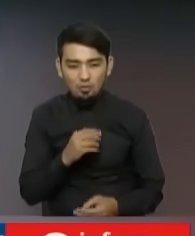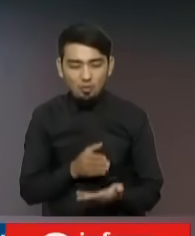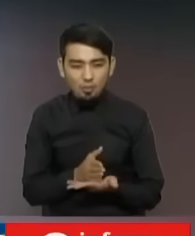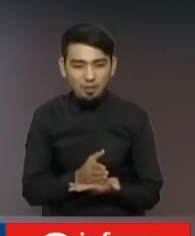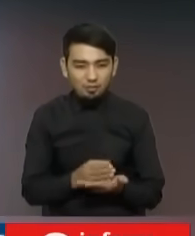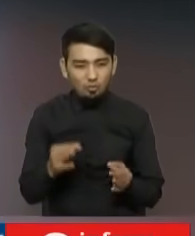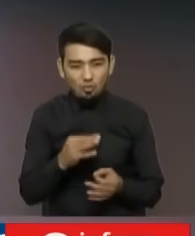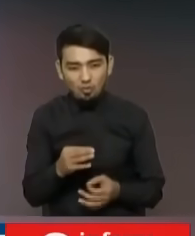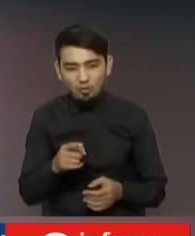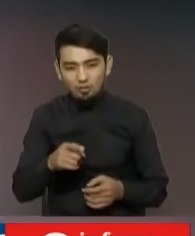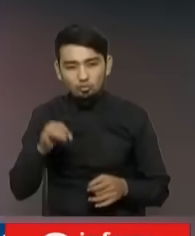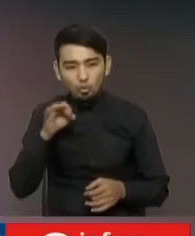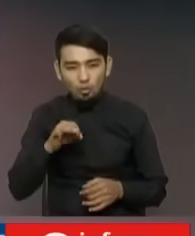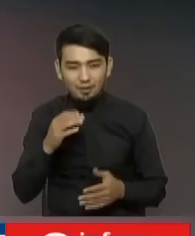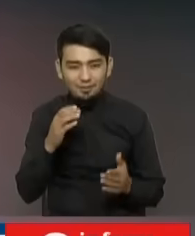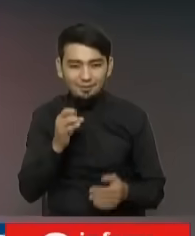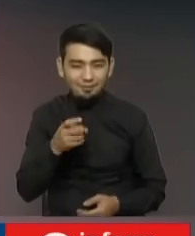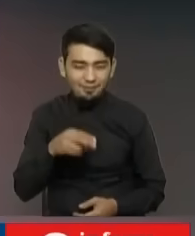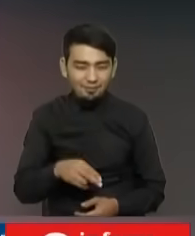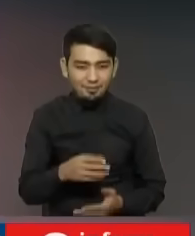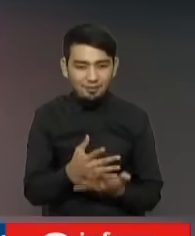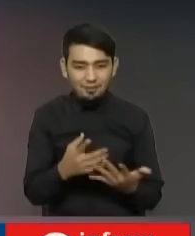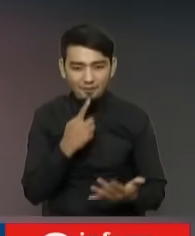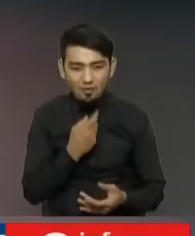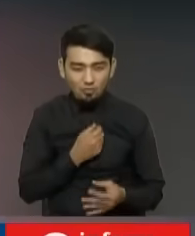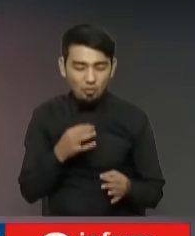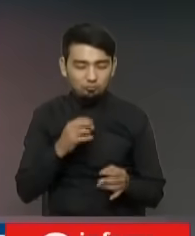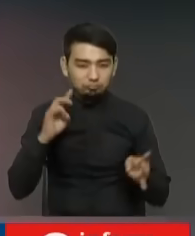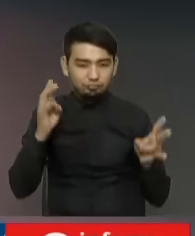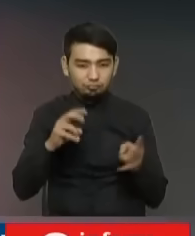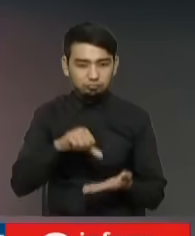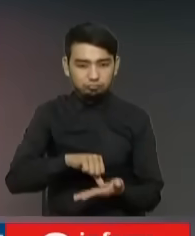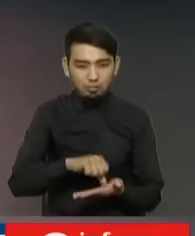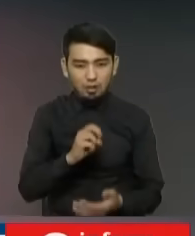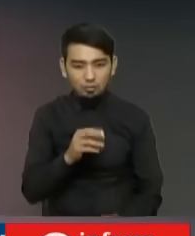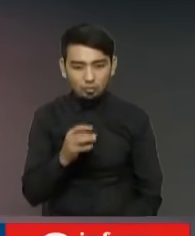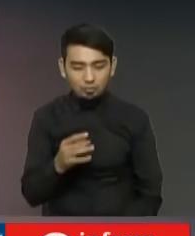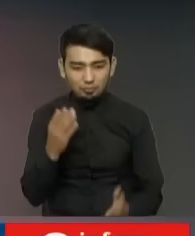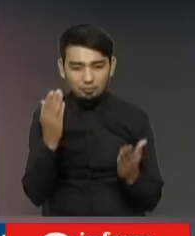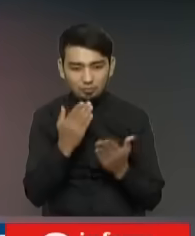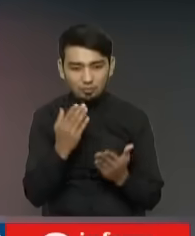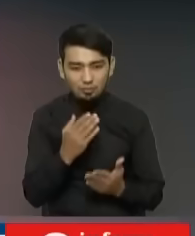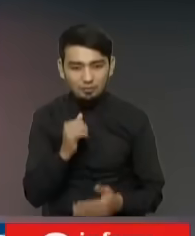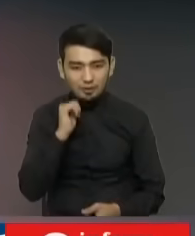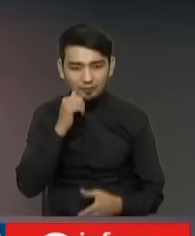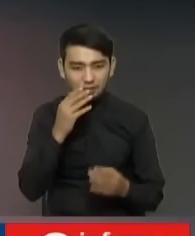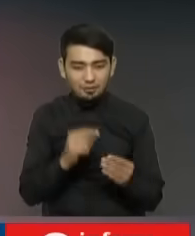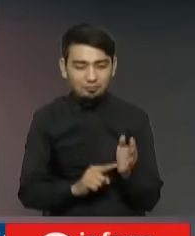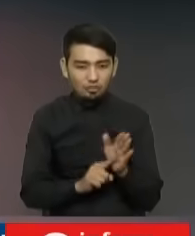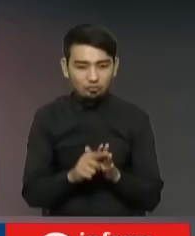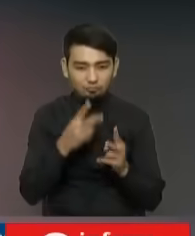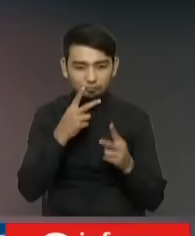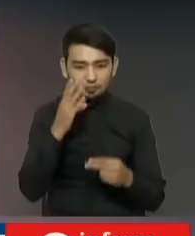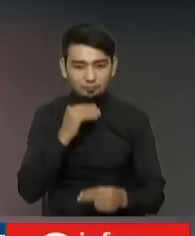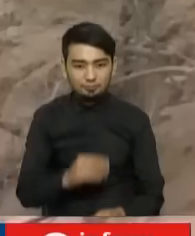өрбіген оқиғаларда сериалға арқау болған елдің танымал актерлары сомдайтын сериалды ертеңнен бастап арнамыздан көре